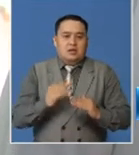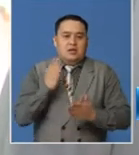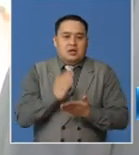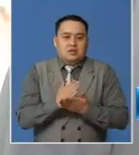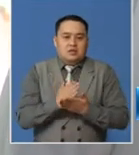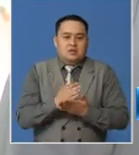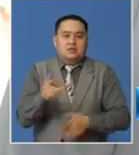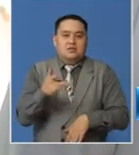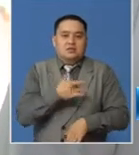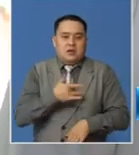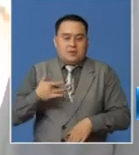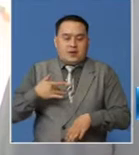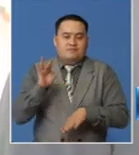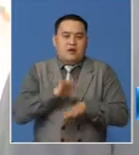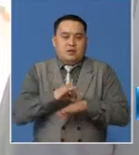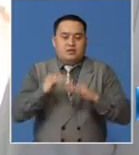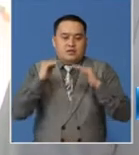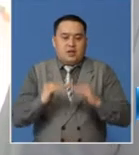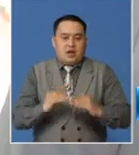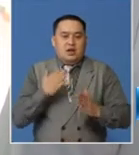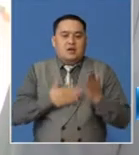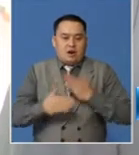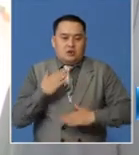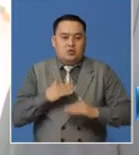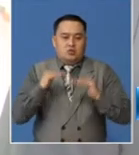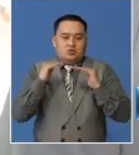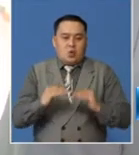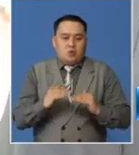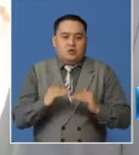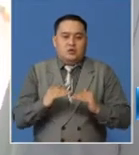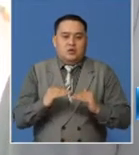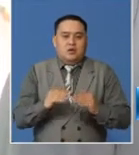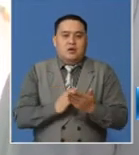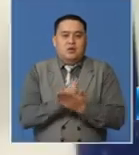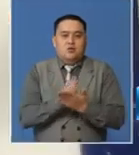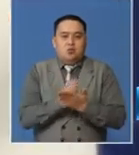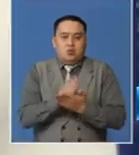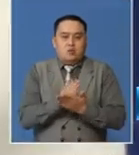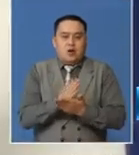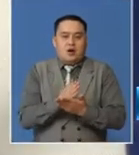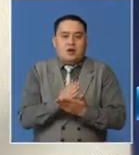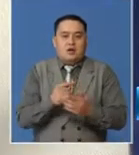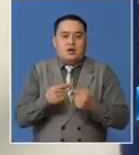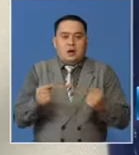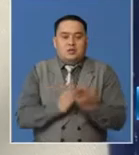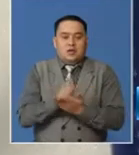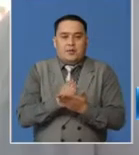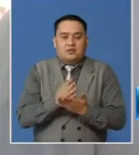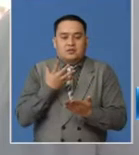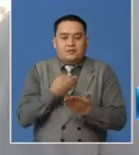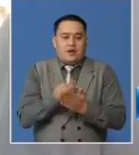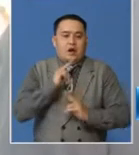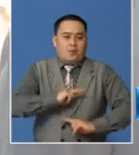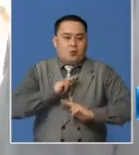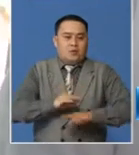по онкозаболеваемости. Это намного радует нас. Это говорит о том, что поликлиническая служба берет бразды правления свои и